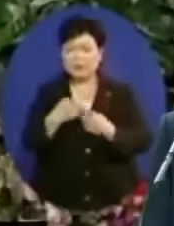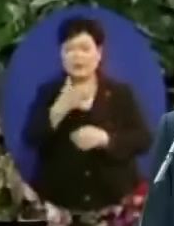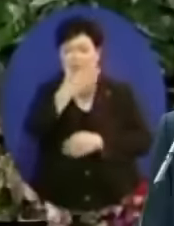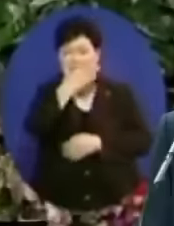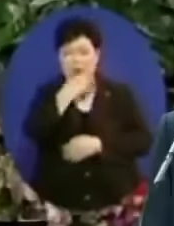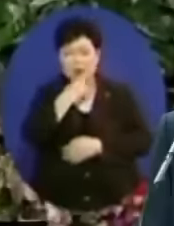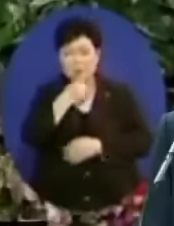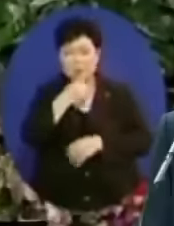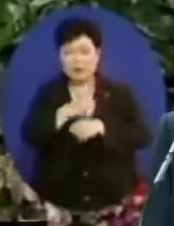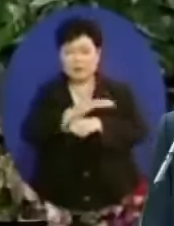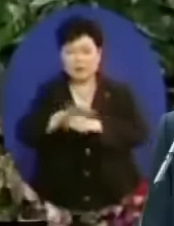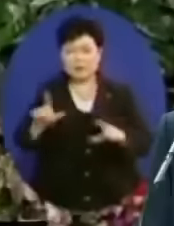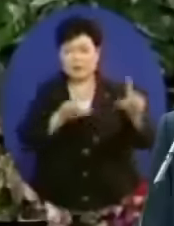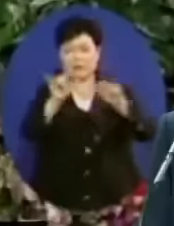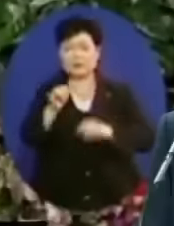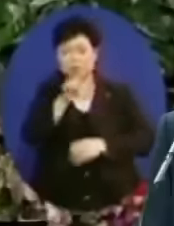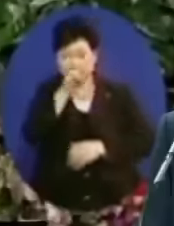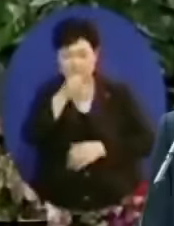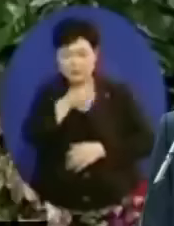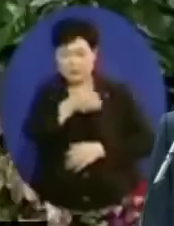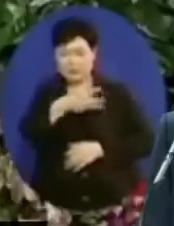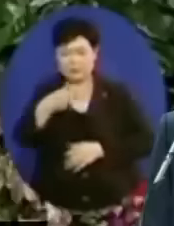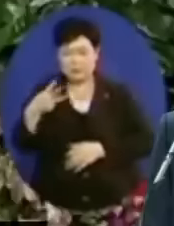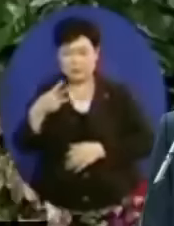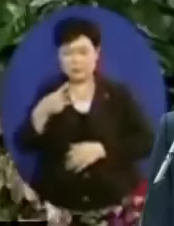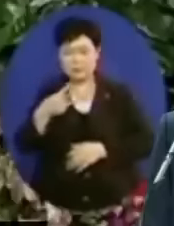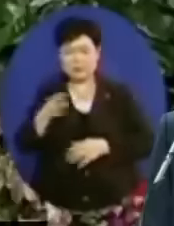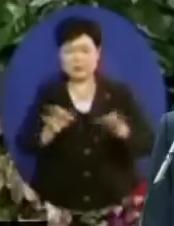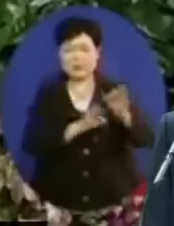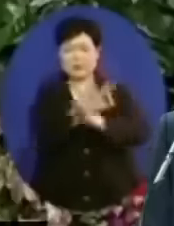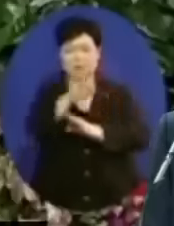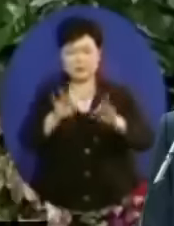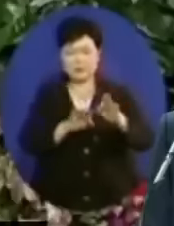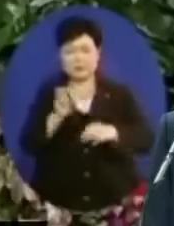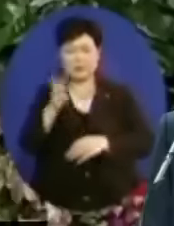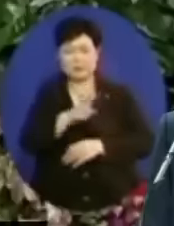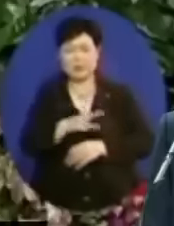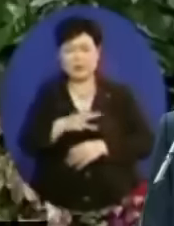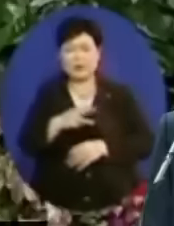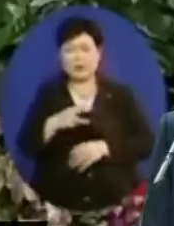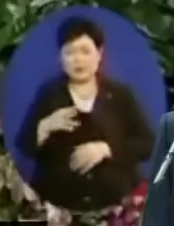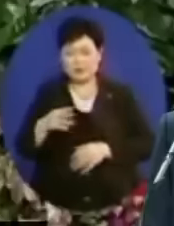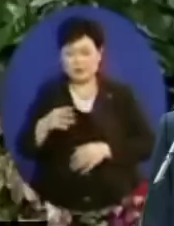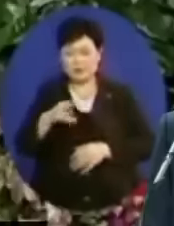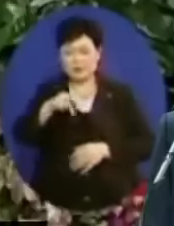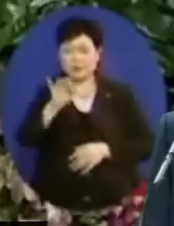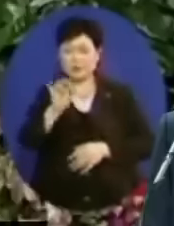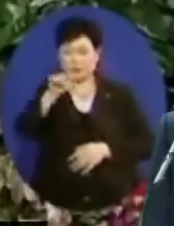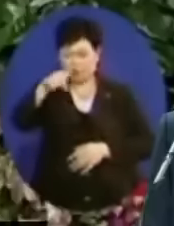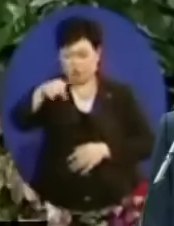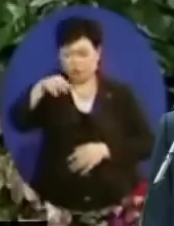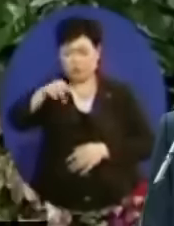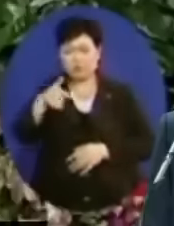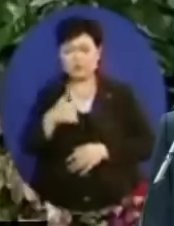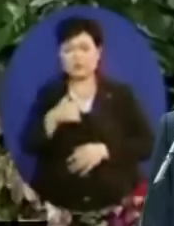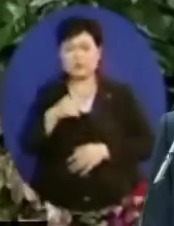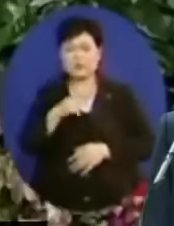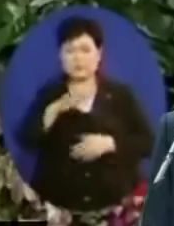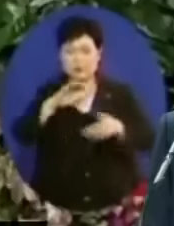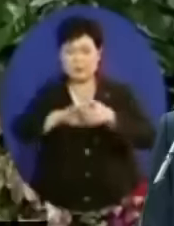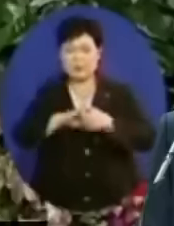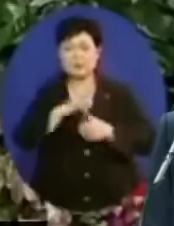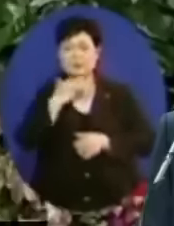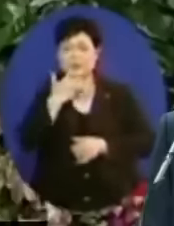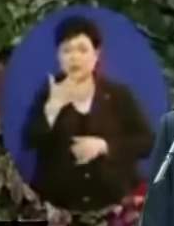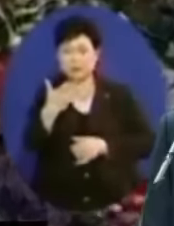있을까요? 삼성경제연구소와 성균관대학교에서는 만 18세 이상 되는 남녀